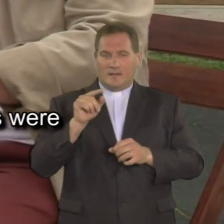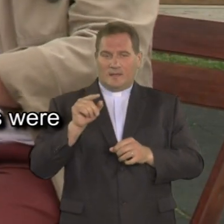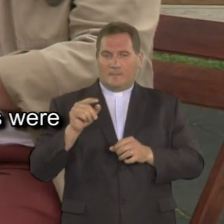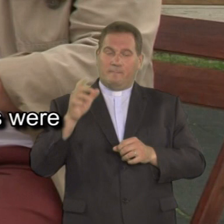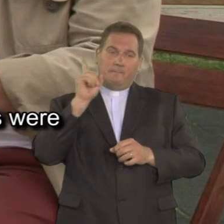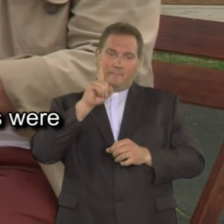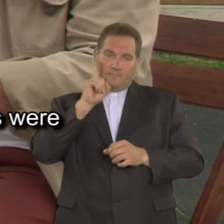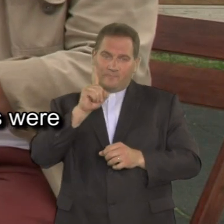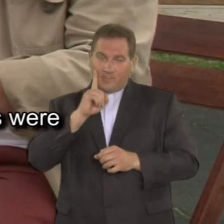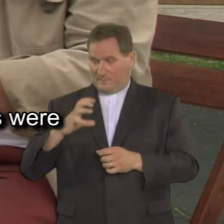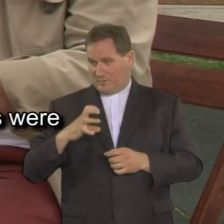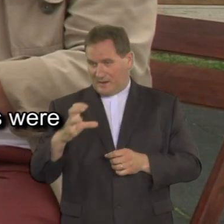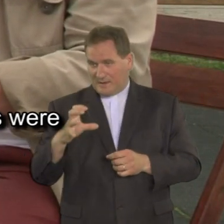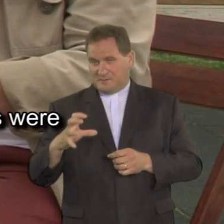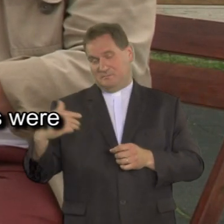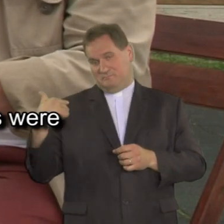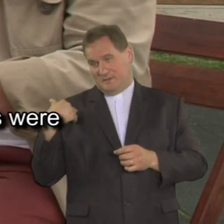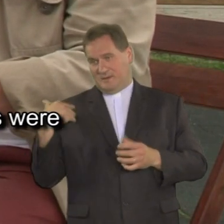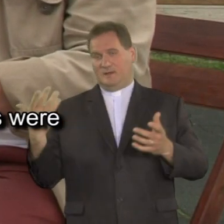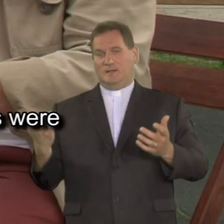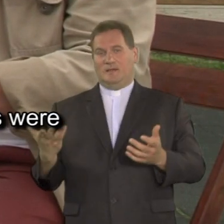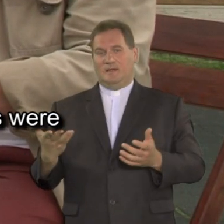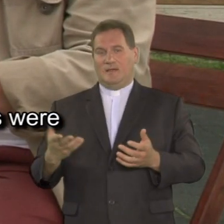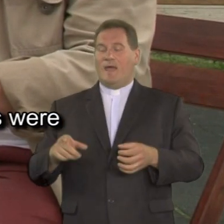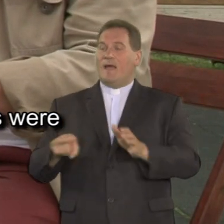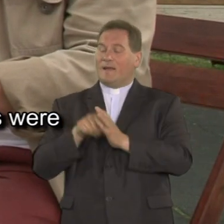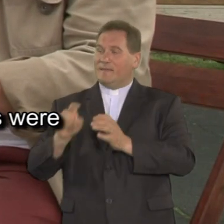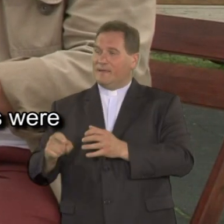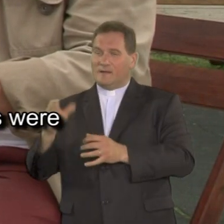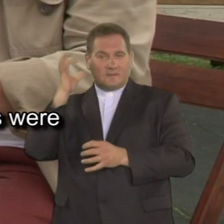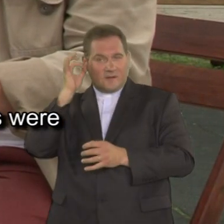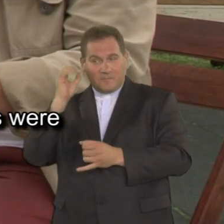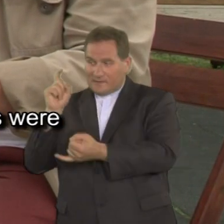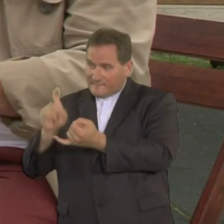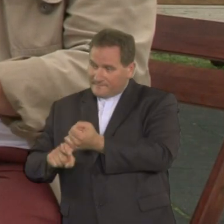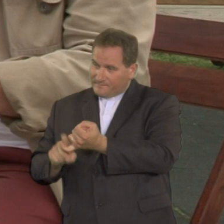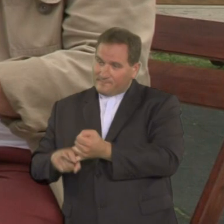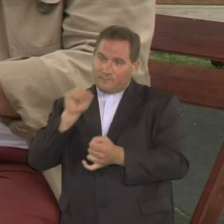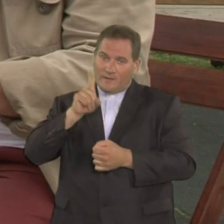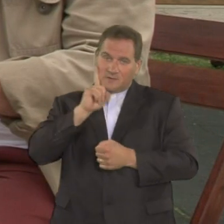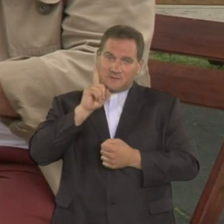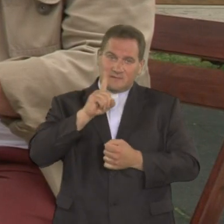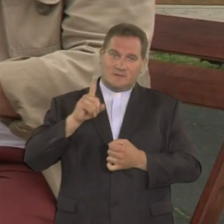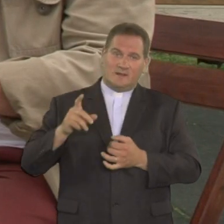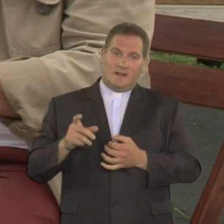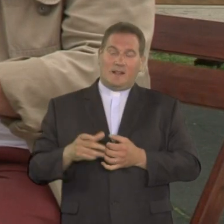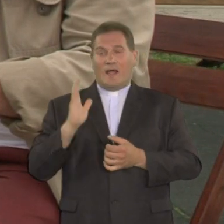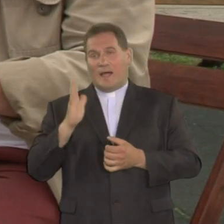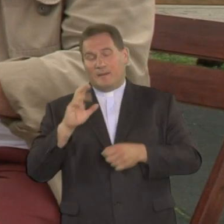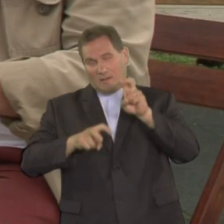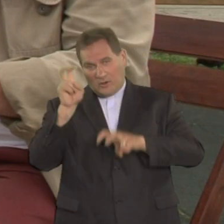wypchanymi portfelami bywali, no więc zaczepiały te panny sprzedajne tych panów, no i to już były problemy. I ten, a hotel gdzie był? A hotel